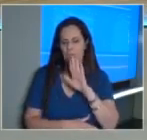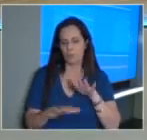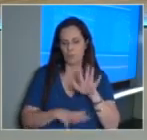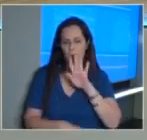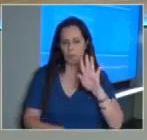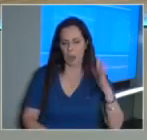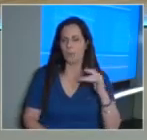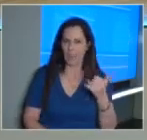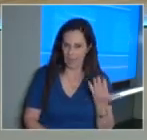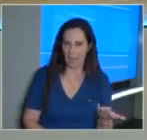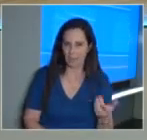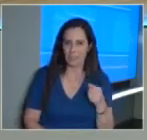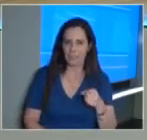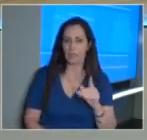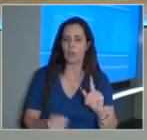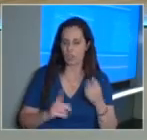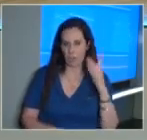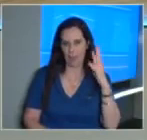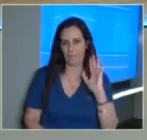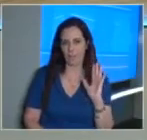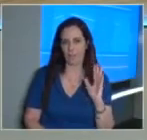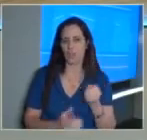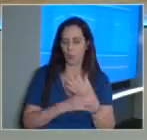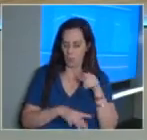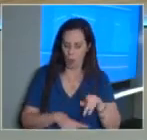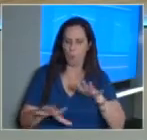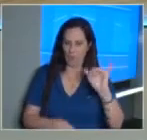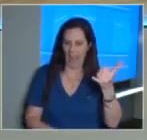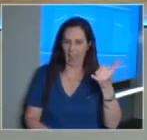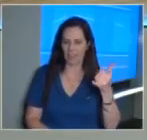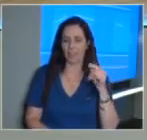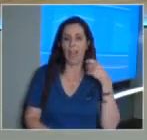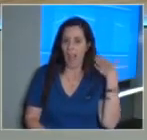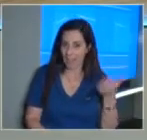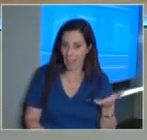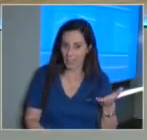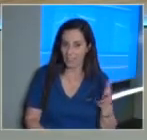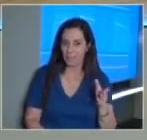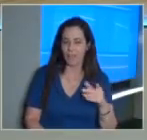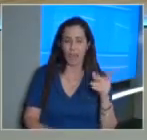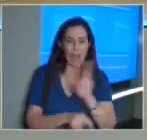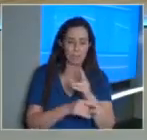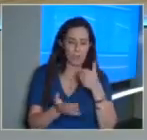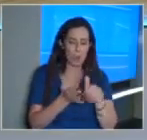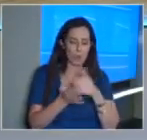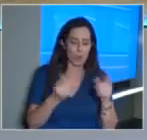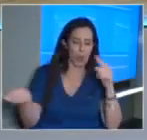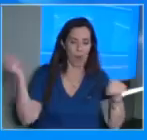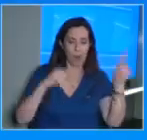החמישית. וכן, זה מה שיקרה ברביעי. תקום כאן ממשלה. עד אז, הספינים